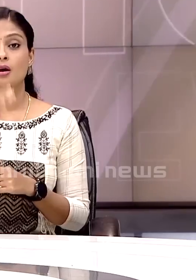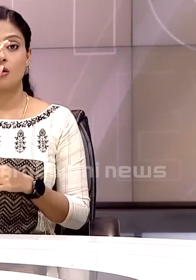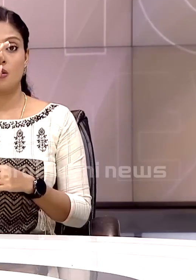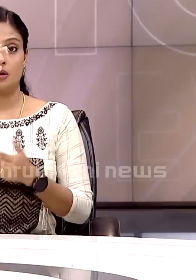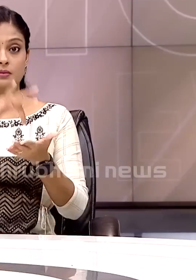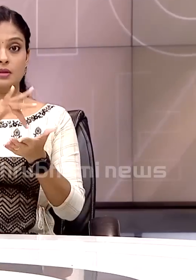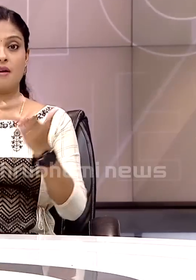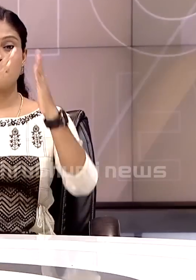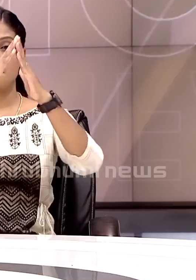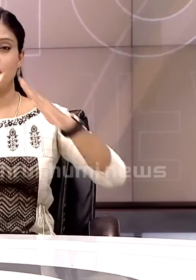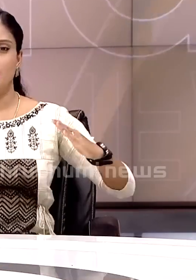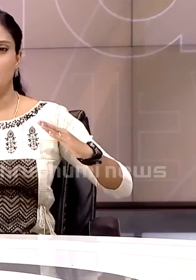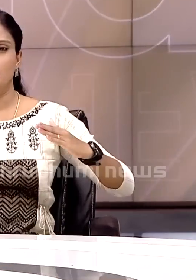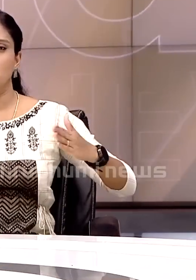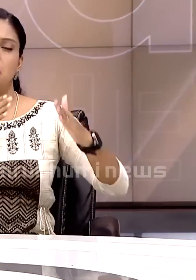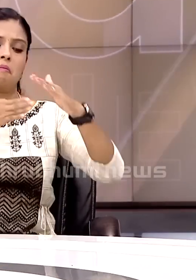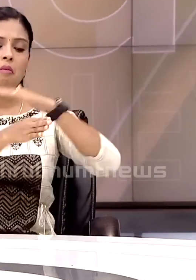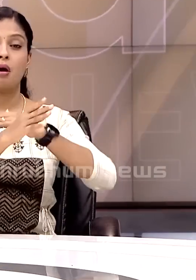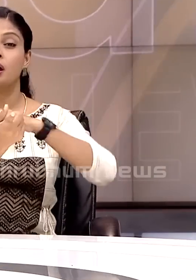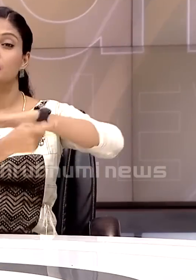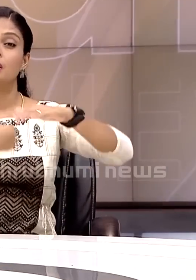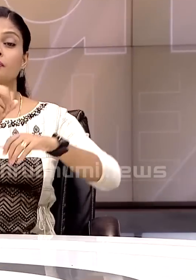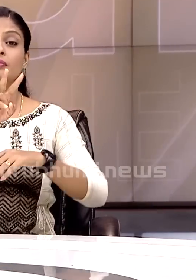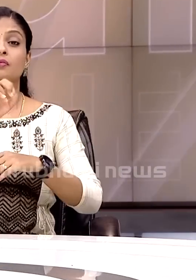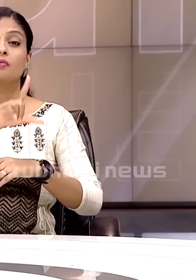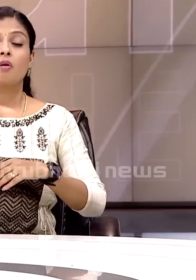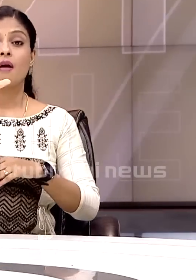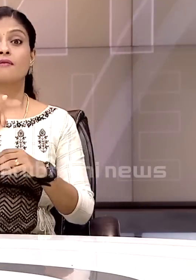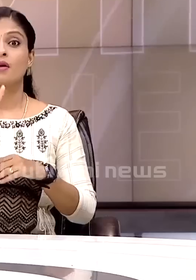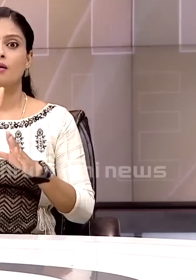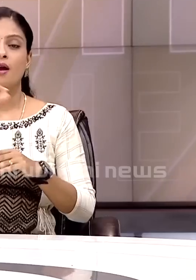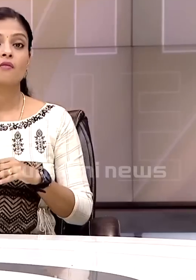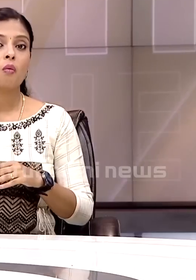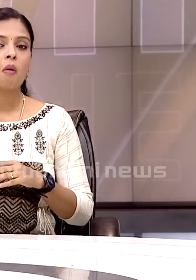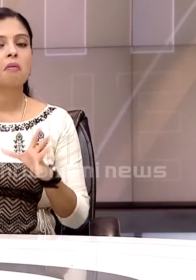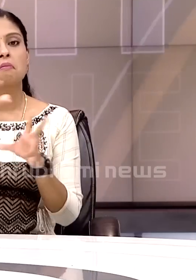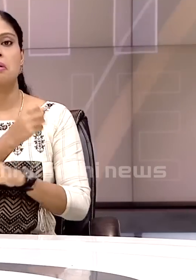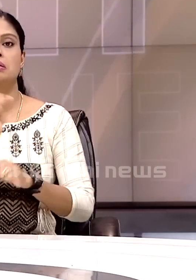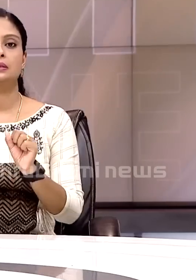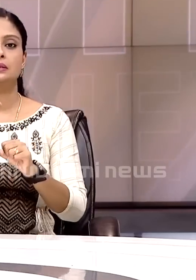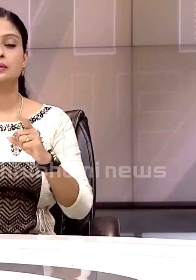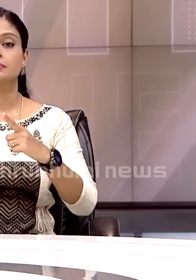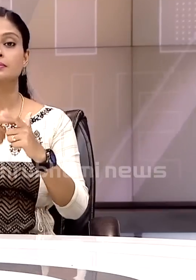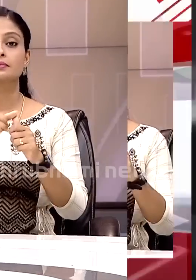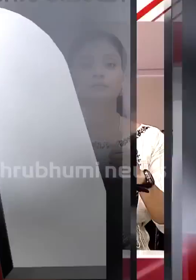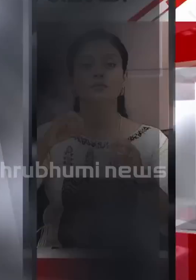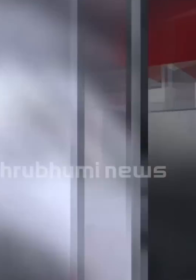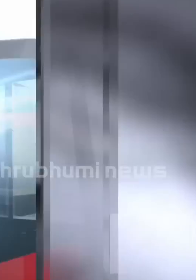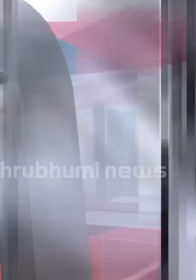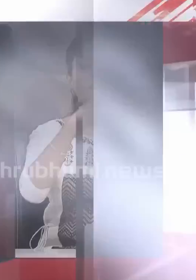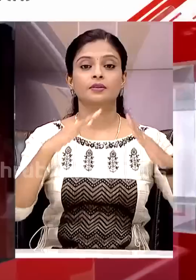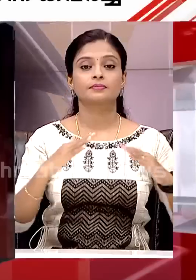കോട്ടയത്ത് പട്ടാപ്പകൽ വീട് കുത്തി തുറന്ന് കവർച്ച 20 ലക്ഷം രൂപയുടെ സ്വർണം മോഷണം പോയി. തെള്ളകം സ്വദേശി ജേക്കബ് എബ്രഹാമിന്റെ വീട്ടിലാണ് മോഷണം നടന്നത്.